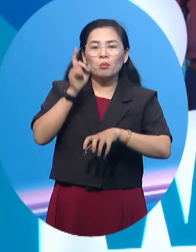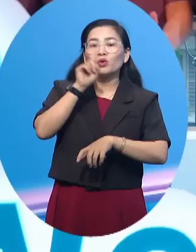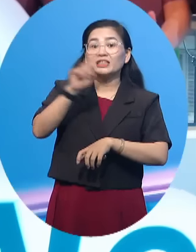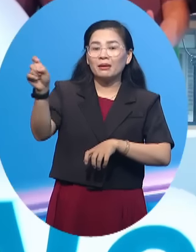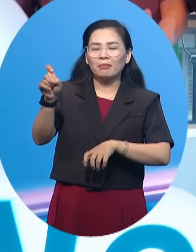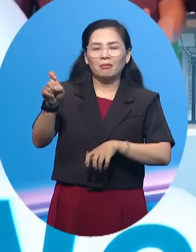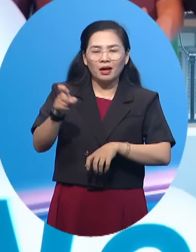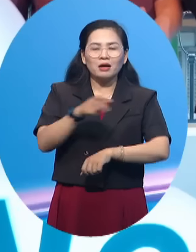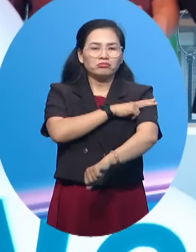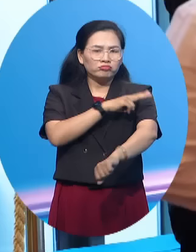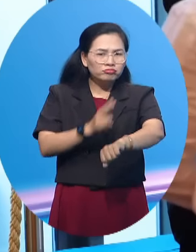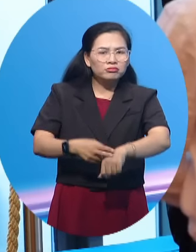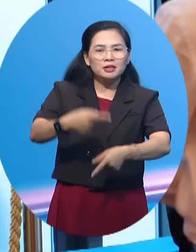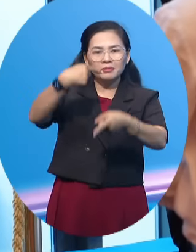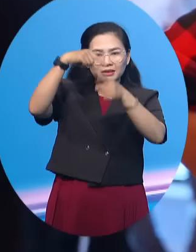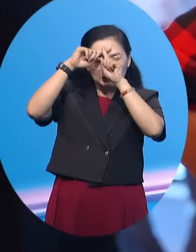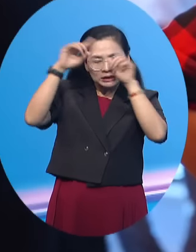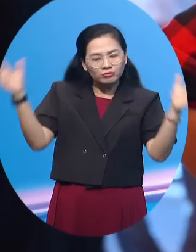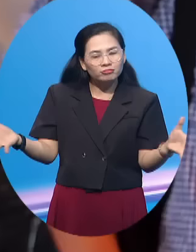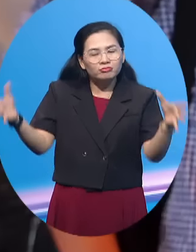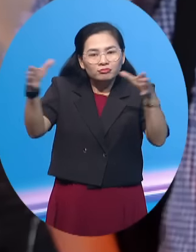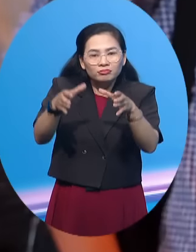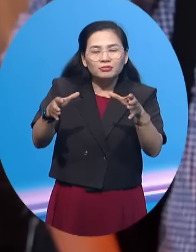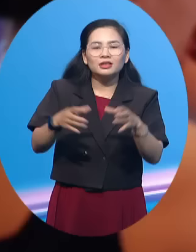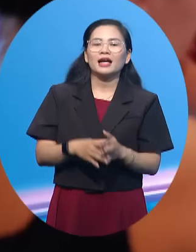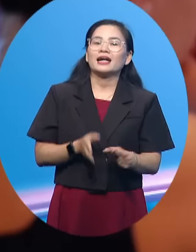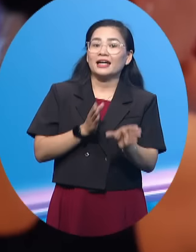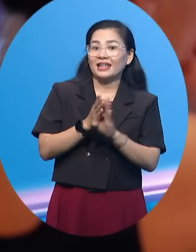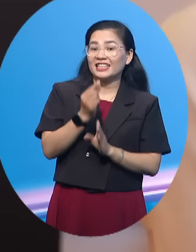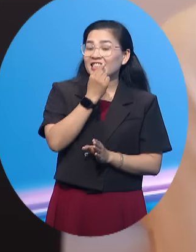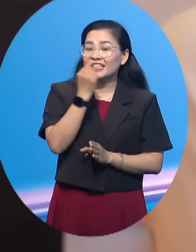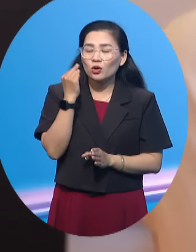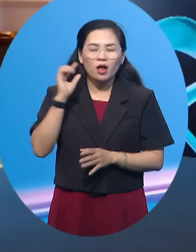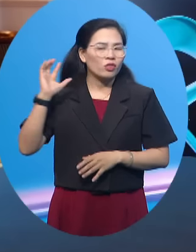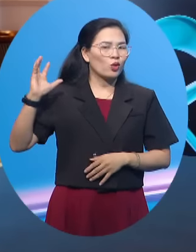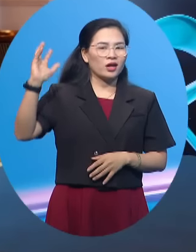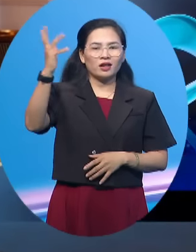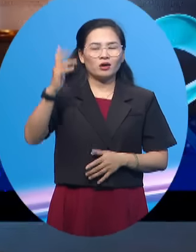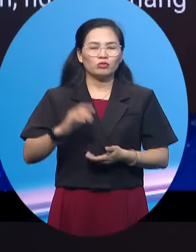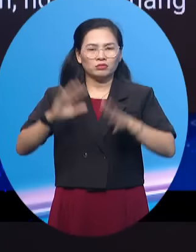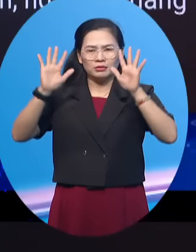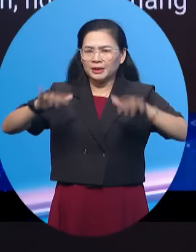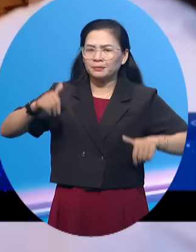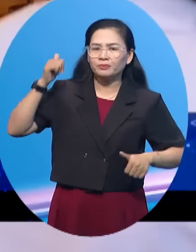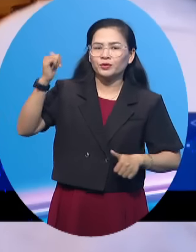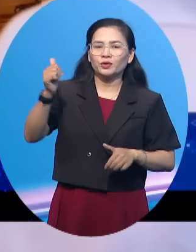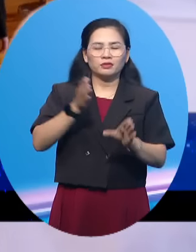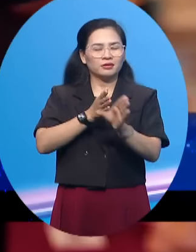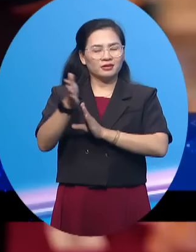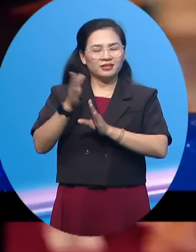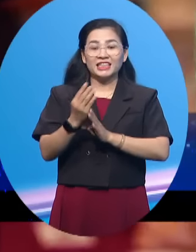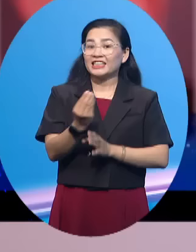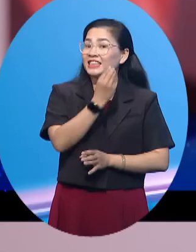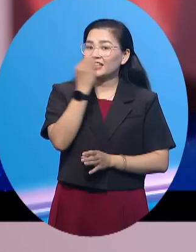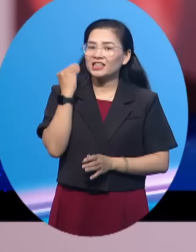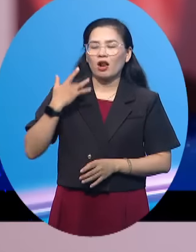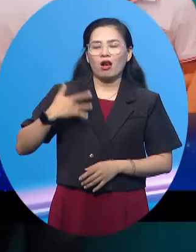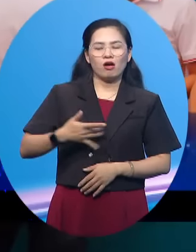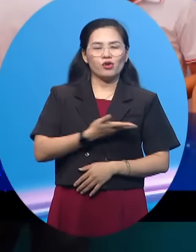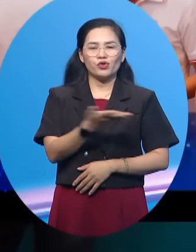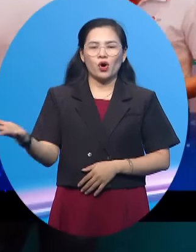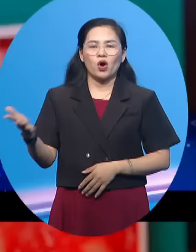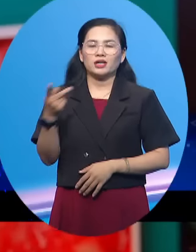của ITI là thu hút và truyền cảm hứng cho ngành nha khoa toàn cầu nhằm phấn đấu đạt được sự xuất sắc trong lĩnh vực nha khoa cấy ghép vì lợi ích của